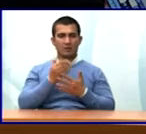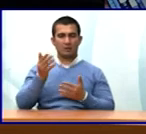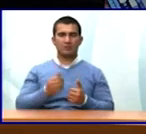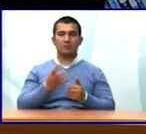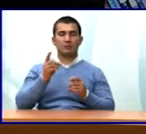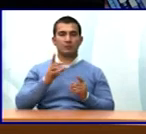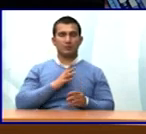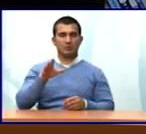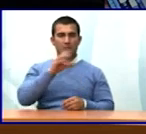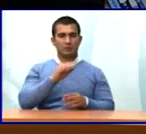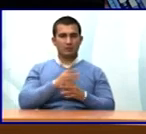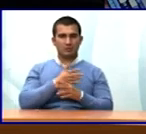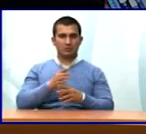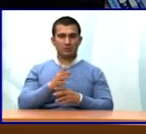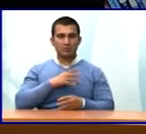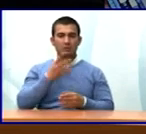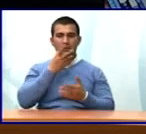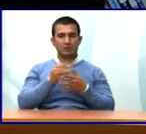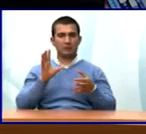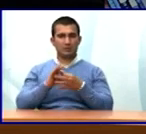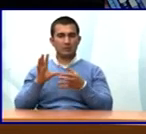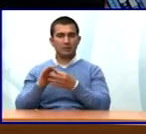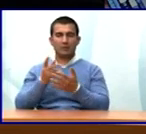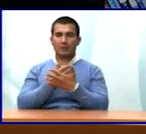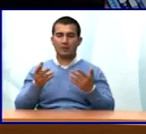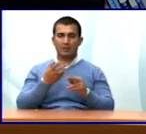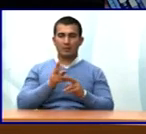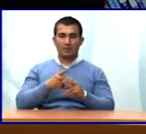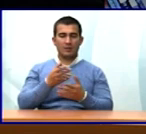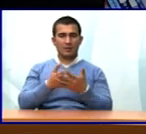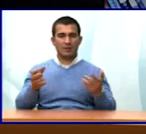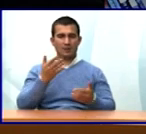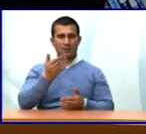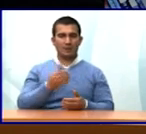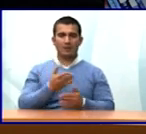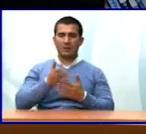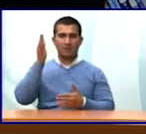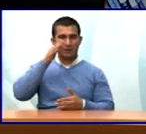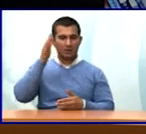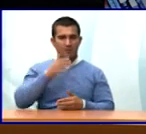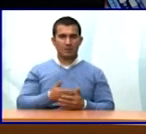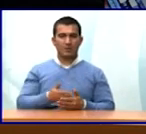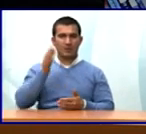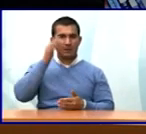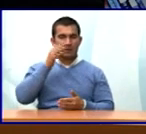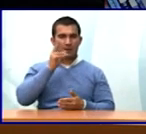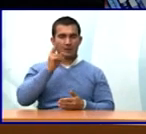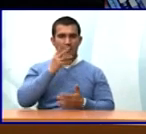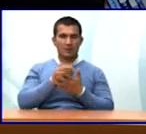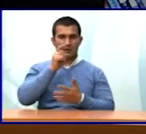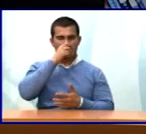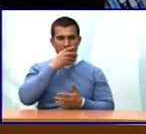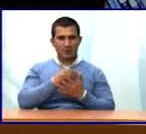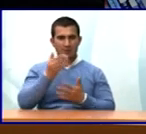ajratib olgan boyagi birikmalarimizni quyidagi elementlar tashkil etar ekan. Demak, suv vodorod va kislorotdan